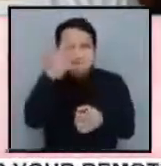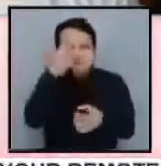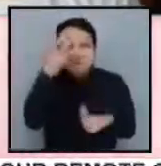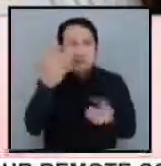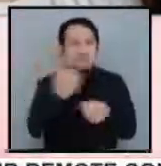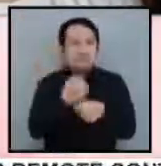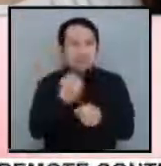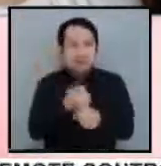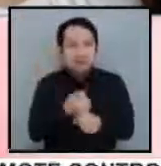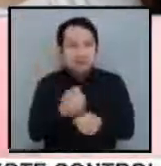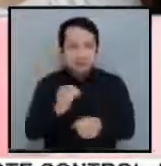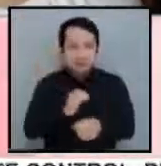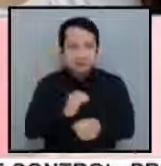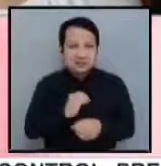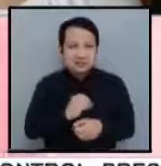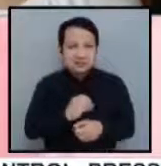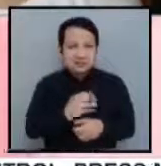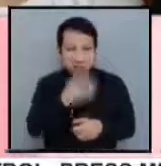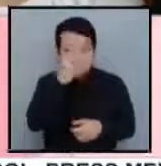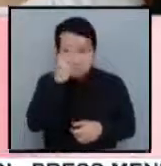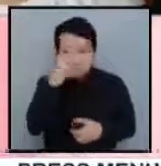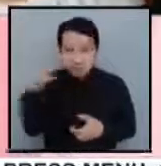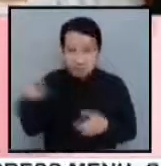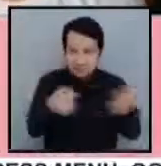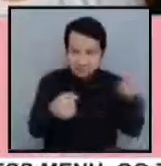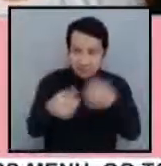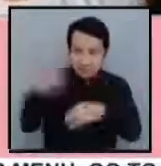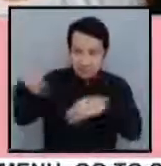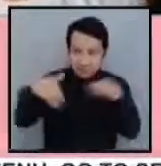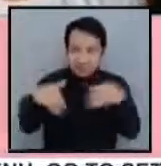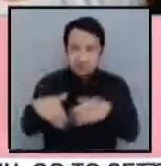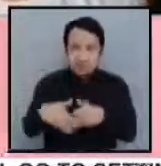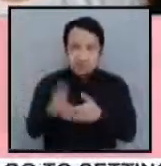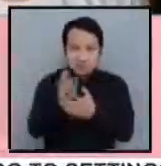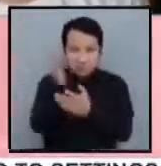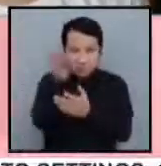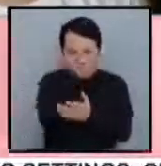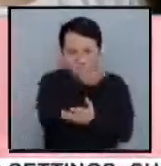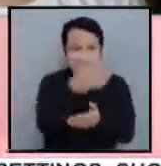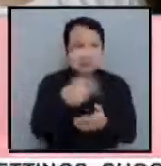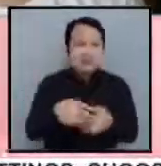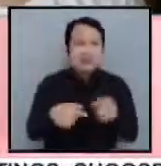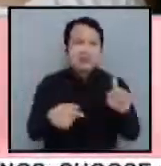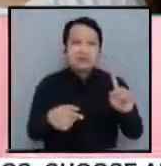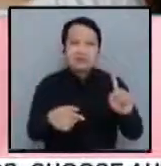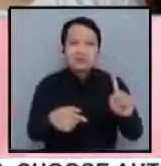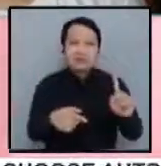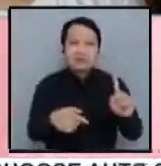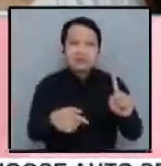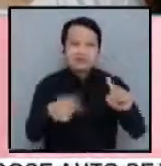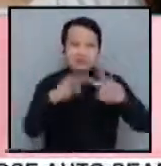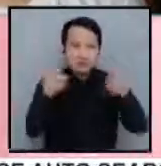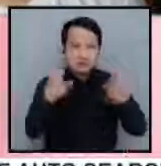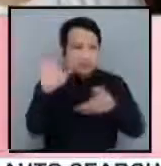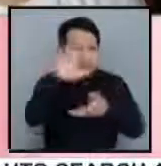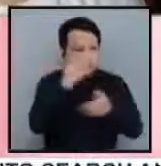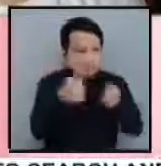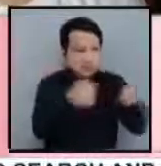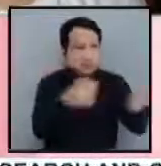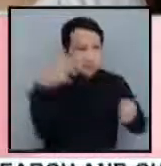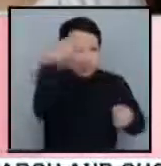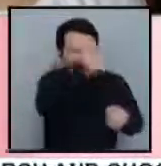po ako ng content, tumatawag po ako ng mga kasama, and then napupunta na po sa paghahanap ng mga stranger